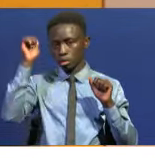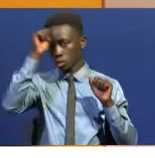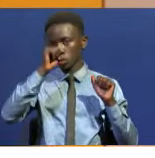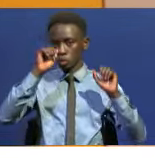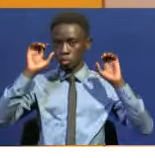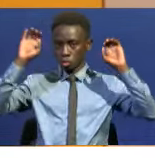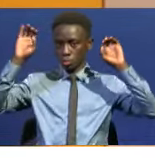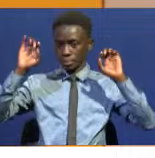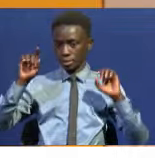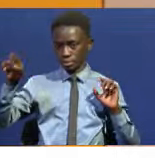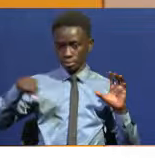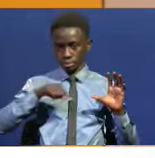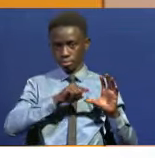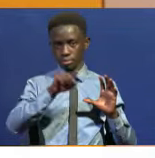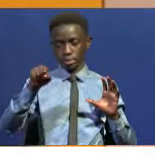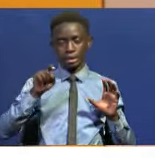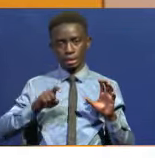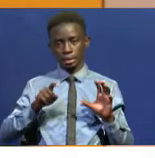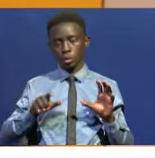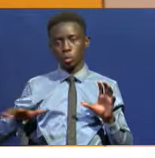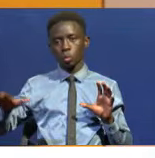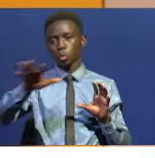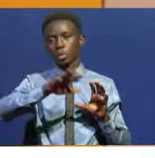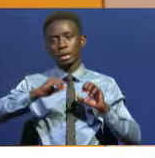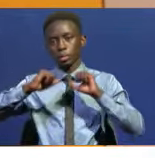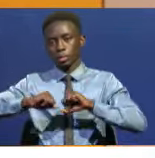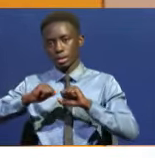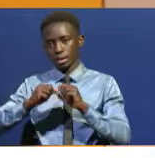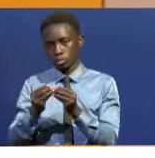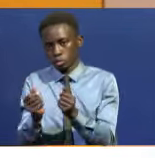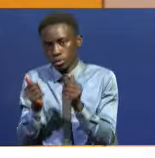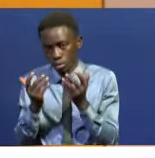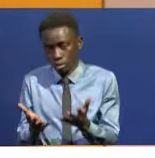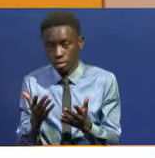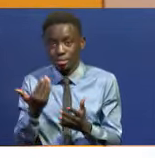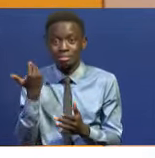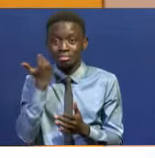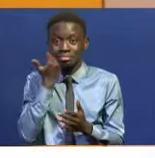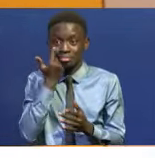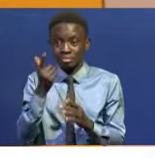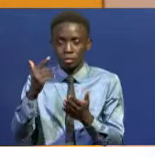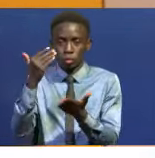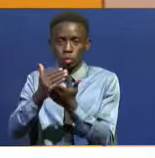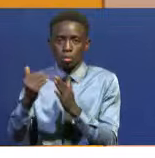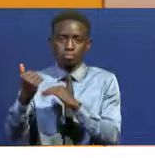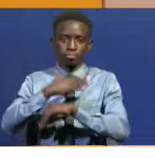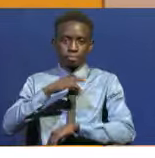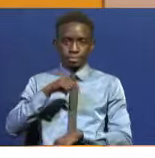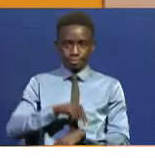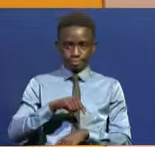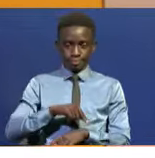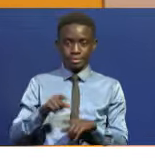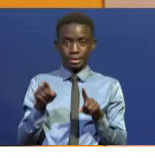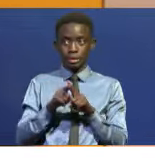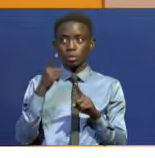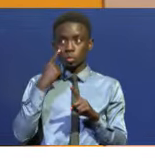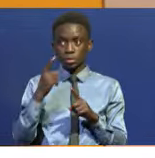So even if we are able to control the disease on our side and active